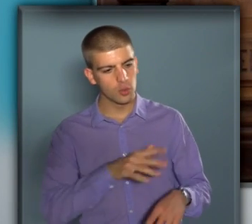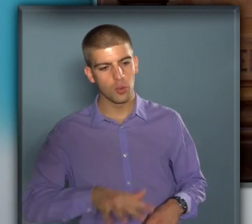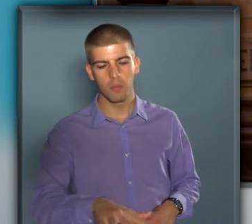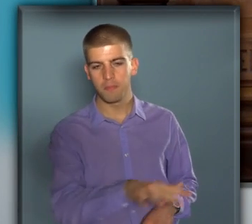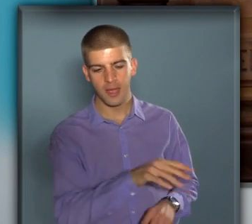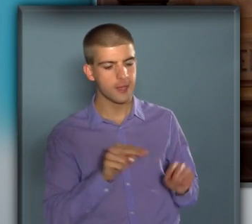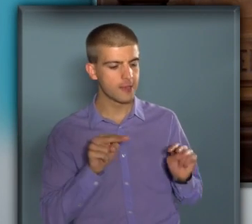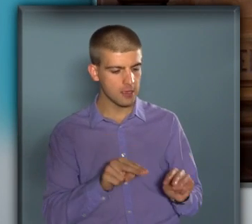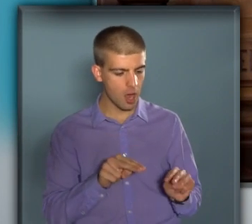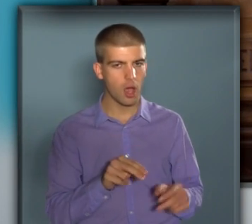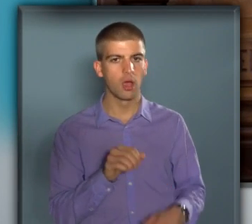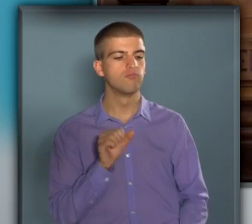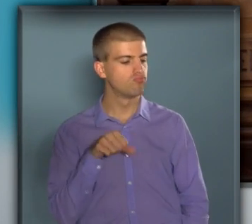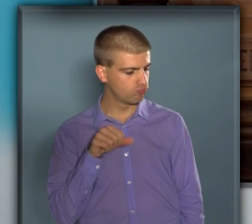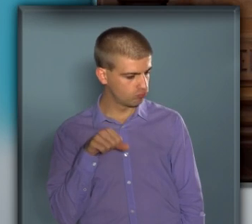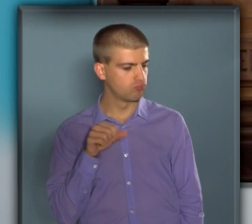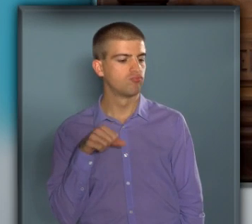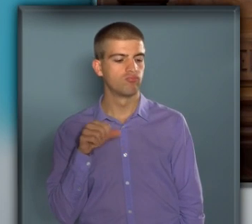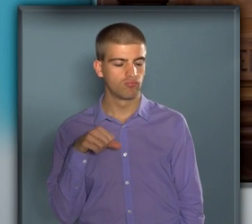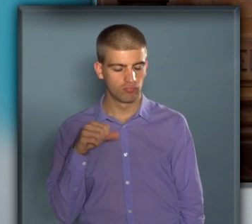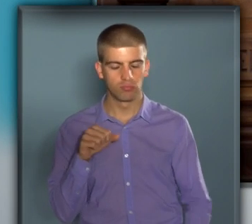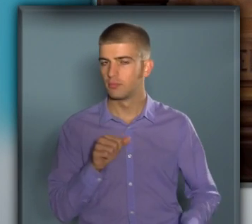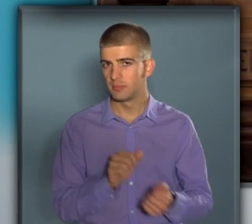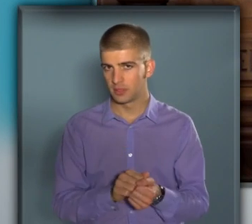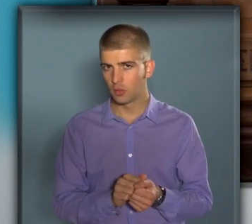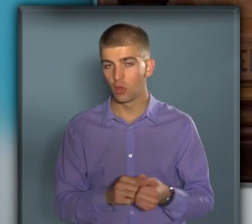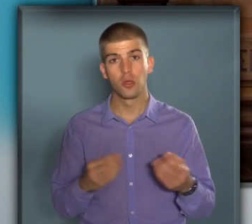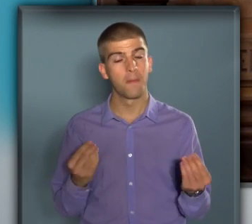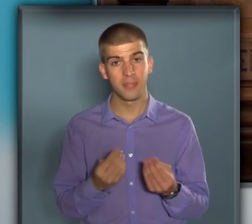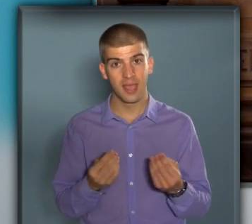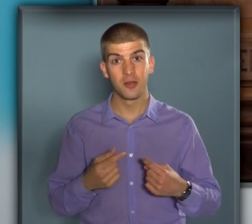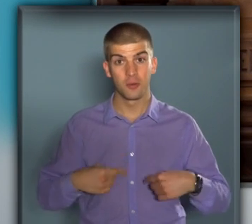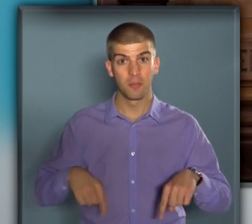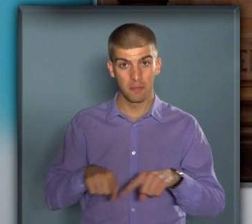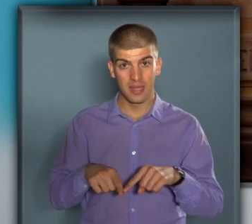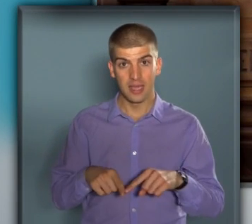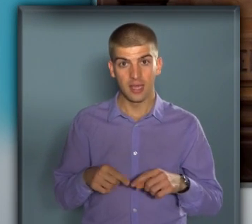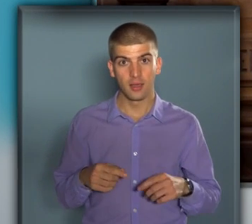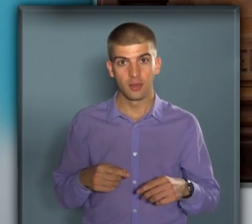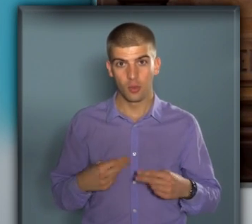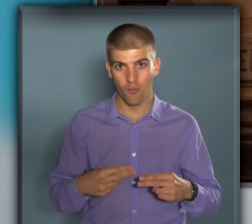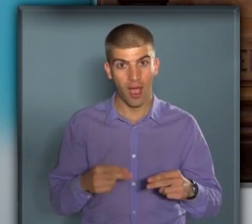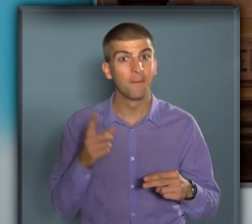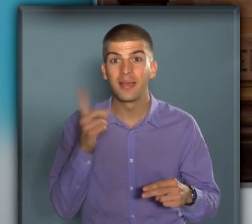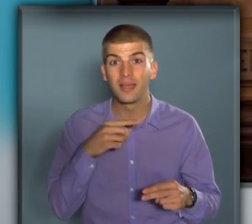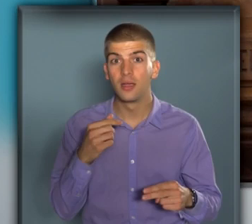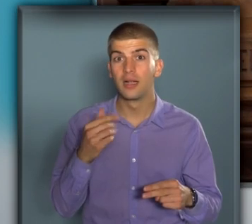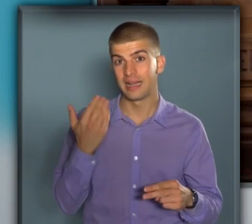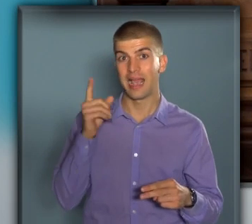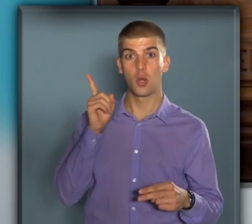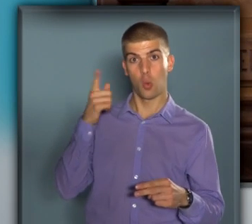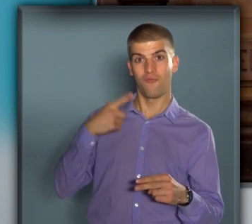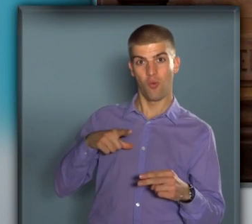látja, akkor elégedetten bólogat, hiszen mi is azokra az alapkövekre építkezünk, amelyet annak idején ő tett